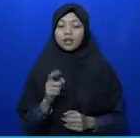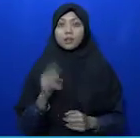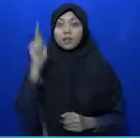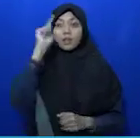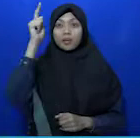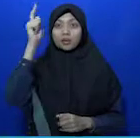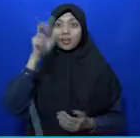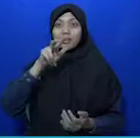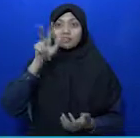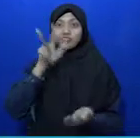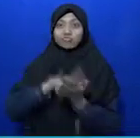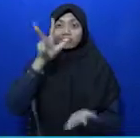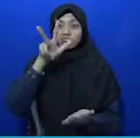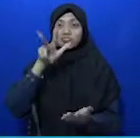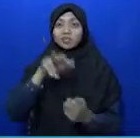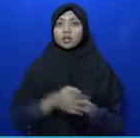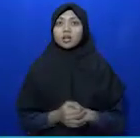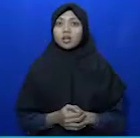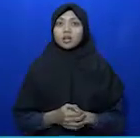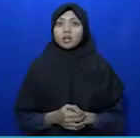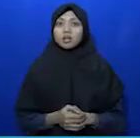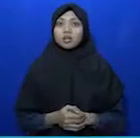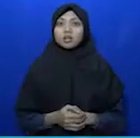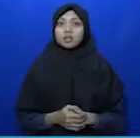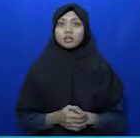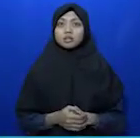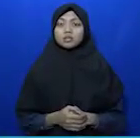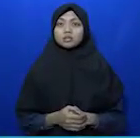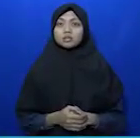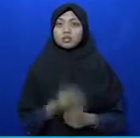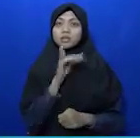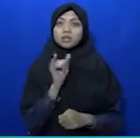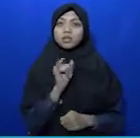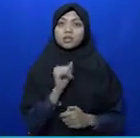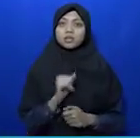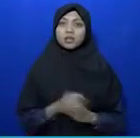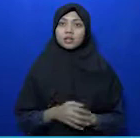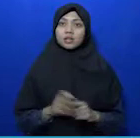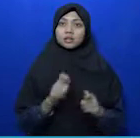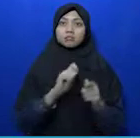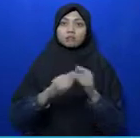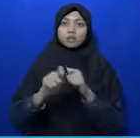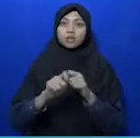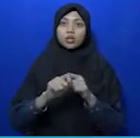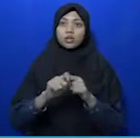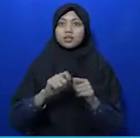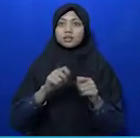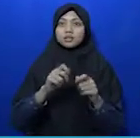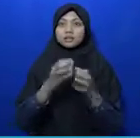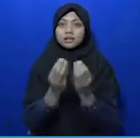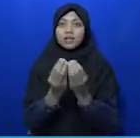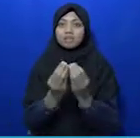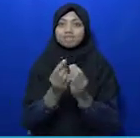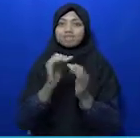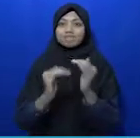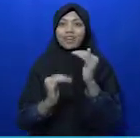kebijakan, bicara apa aja, bikin surat edaran, aja, bikin apa, itu bisa bikin saham naik turun di sana. Nah,